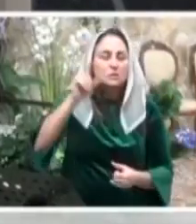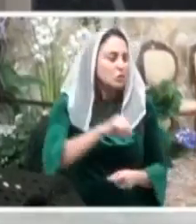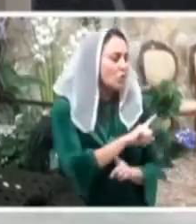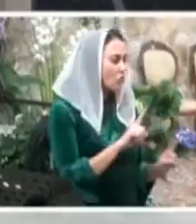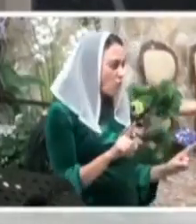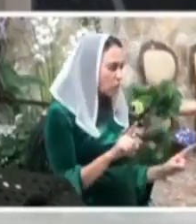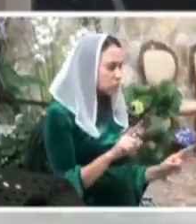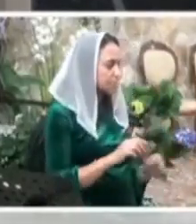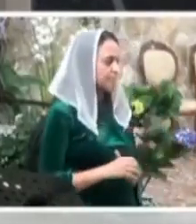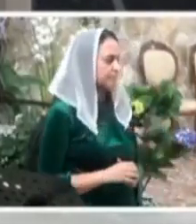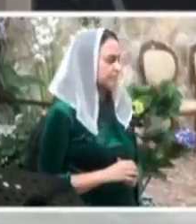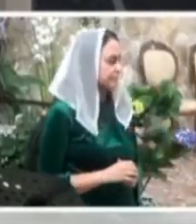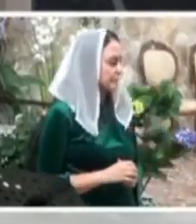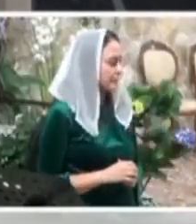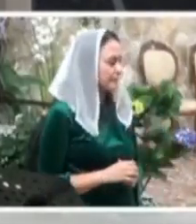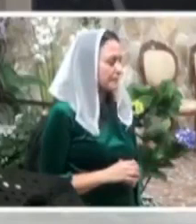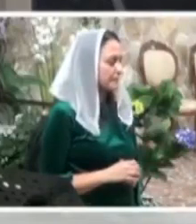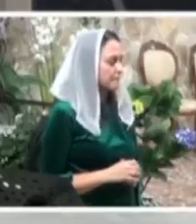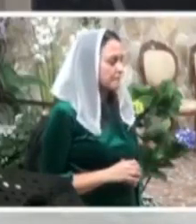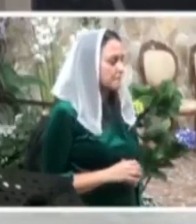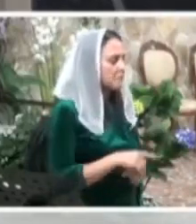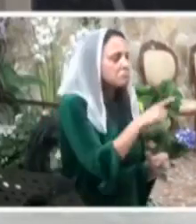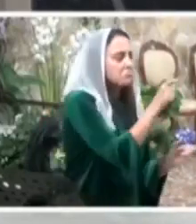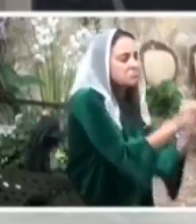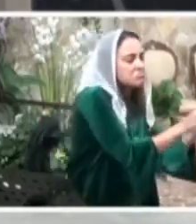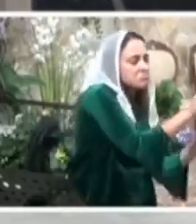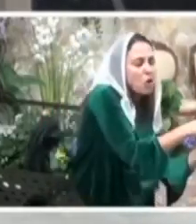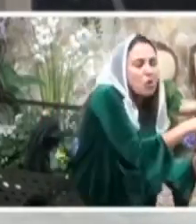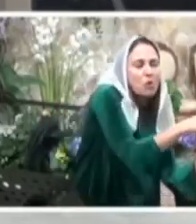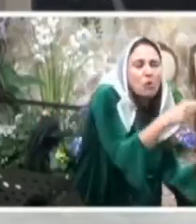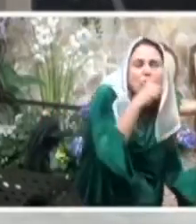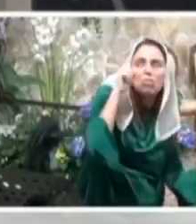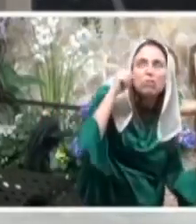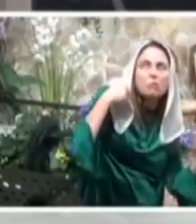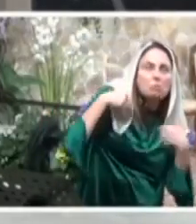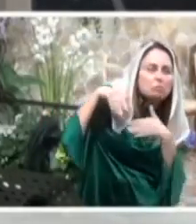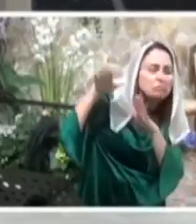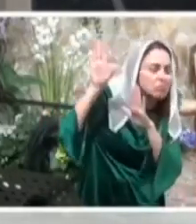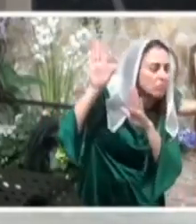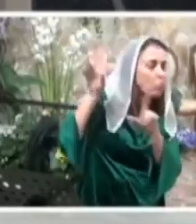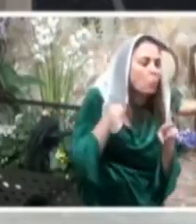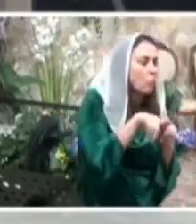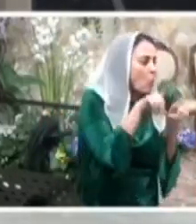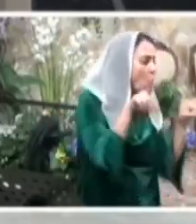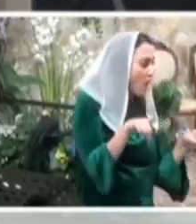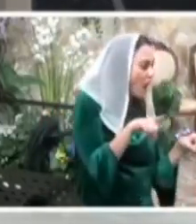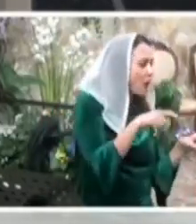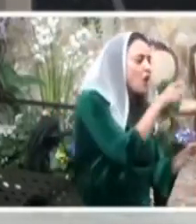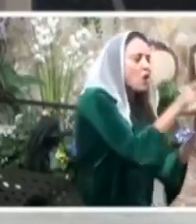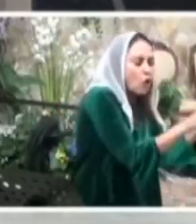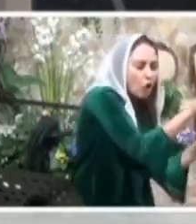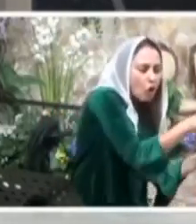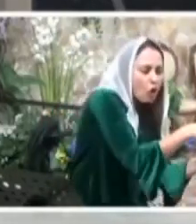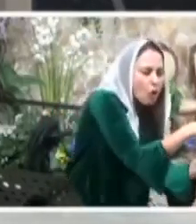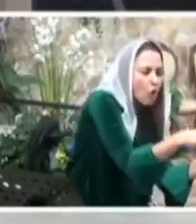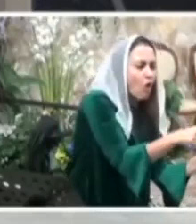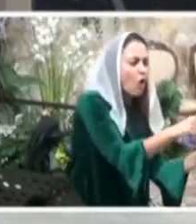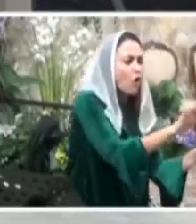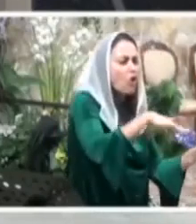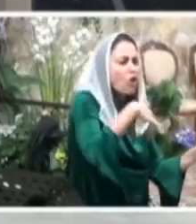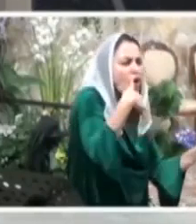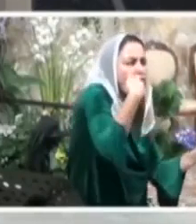questo veniva trascurato. Alcuni si dedicavano oltre